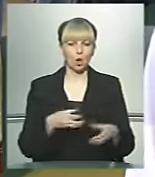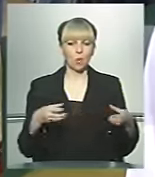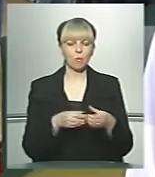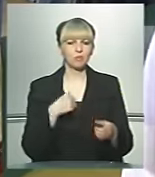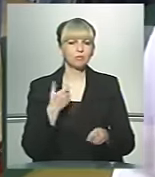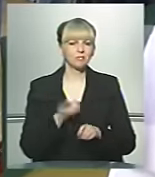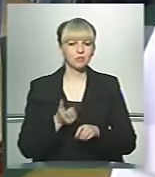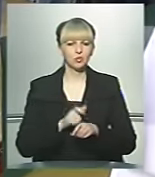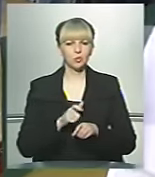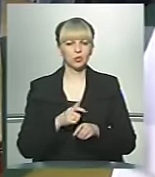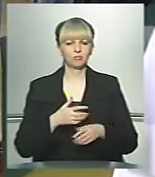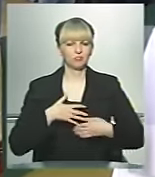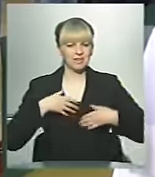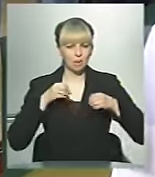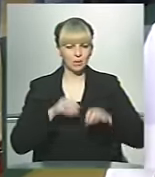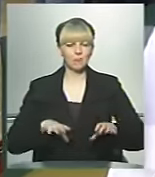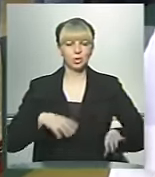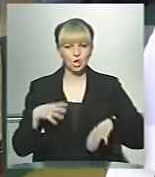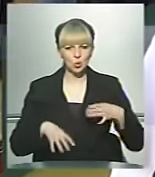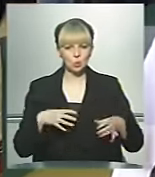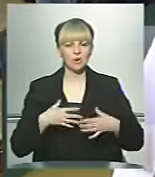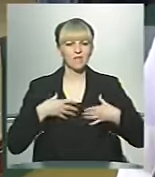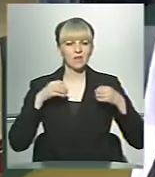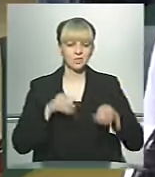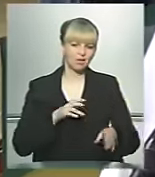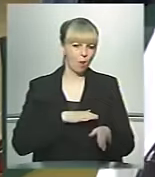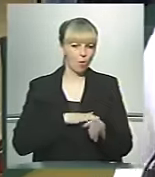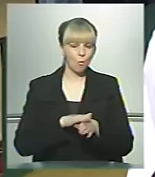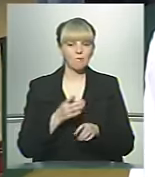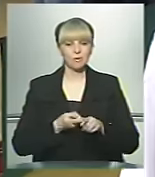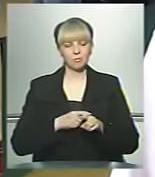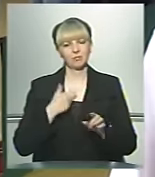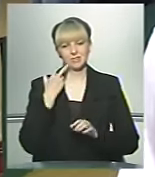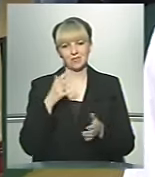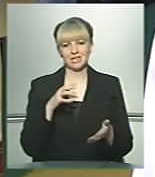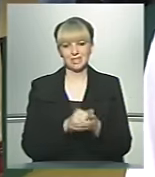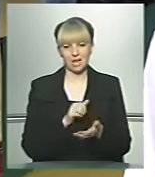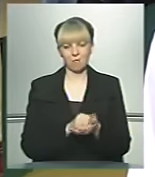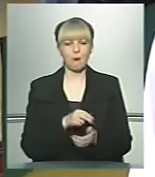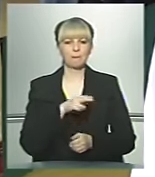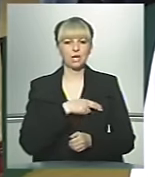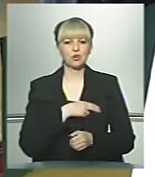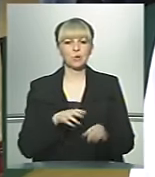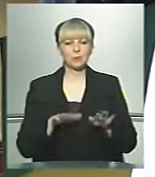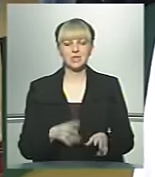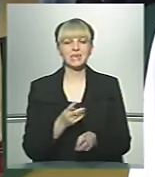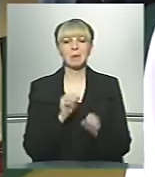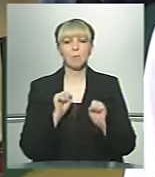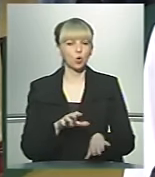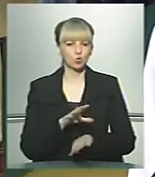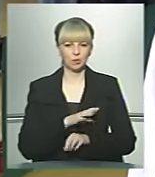дуже наполегливо тренуємося, викладаємося наповну. Тому ми завжди займаємо призові місця, які можуть